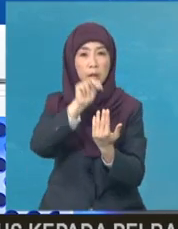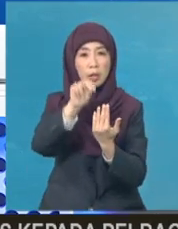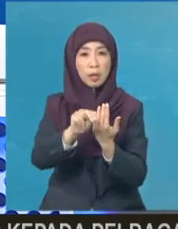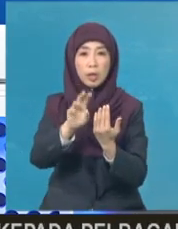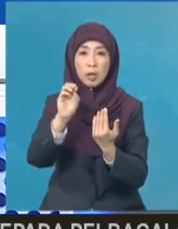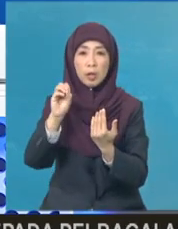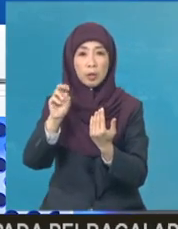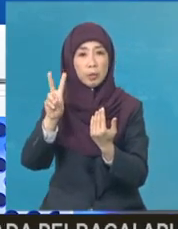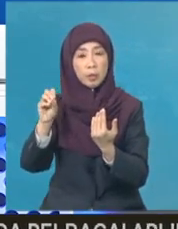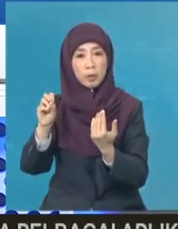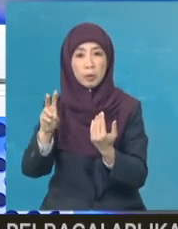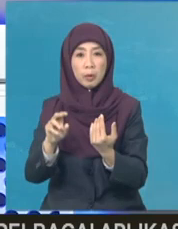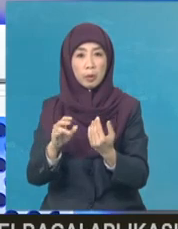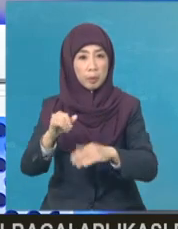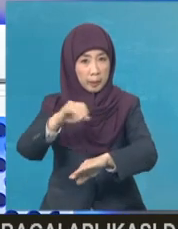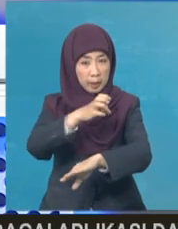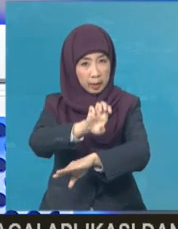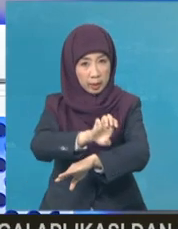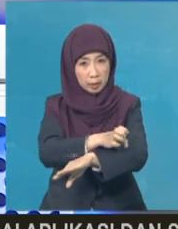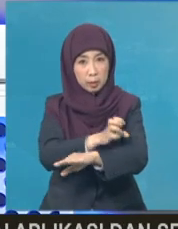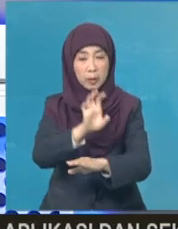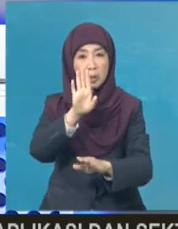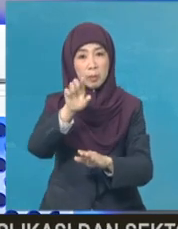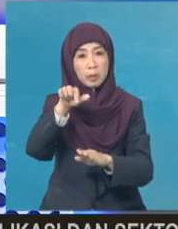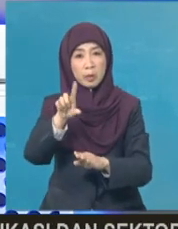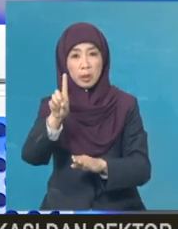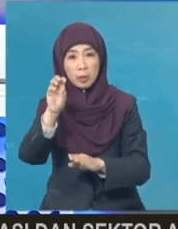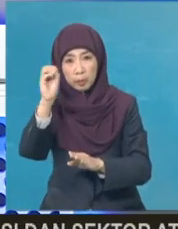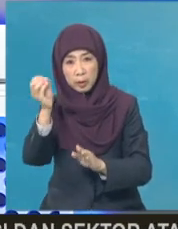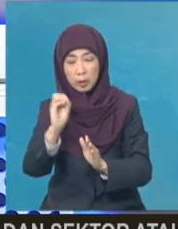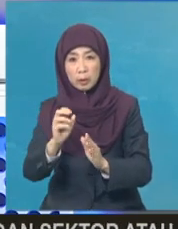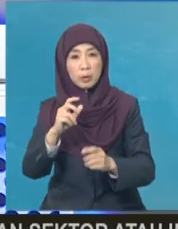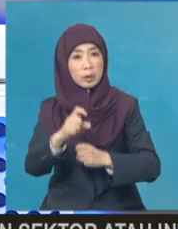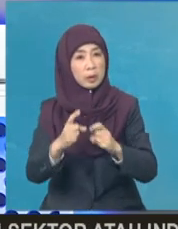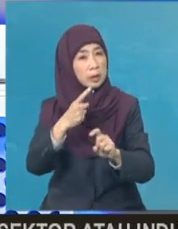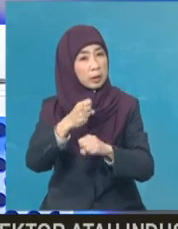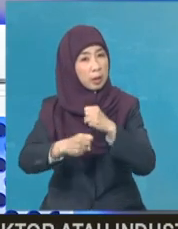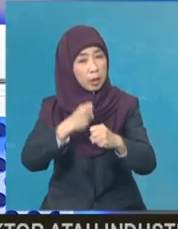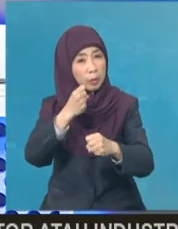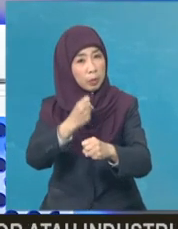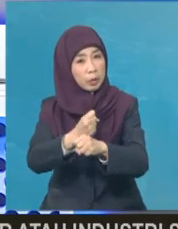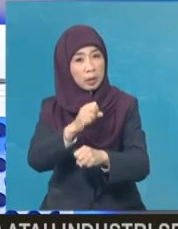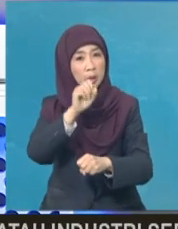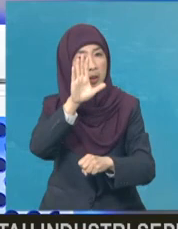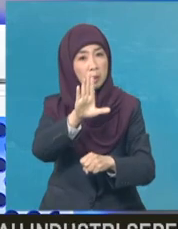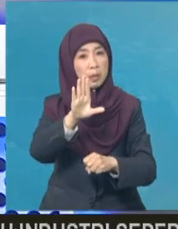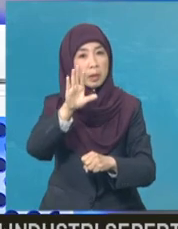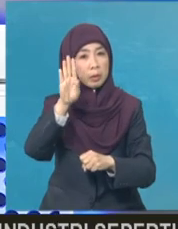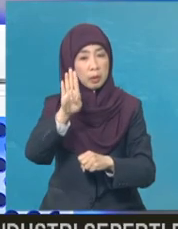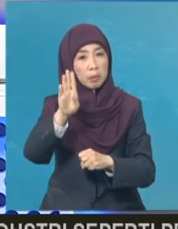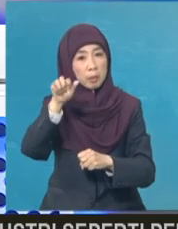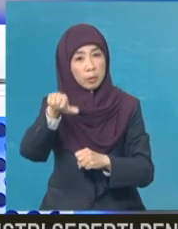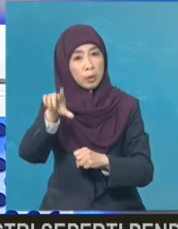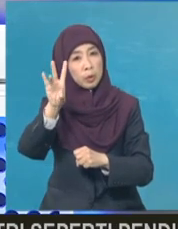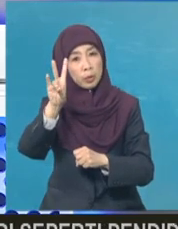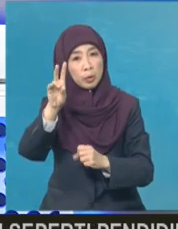2020 jumlah ekspor Pulau menurun sebanyak 51 perpuluhan 100 tahun ke tahun kepada 545